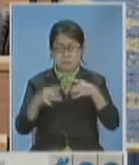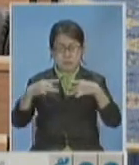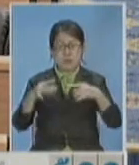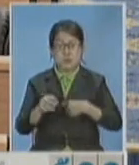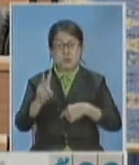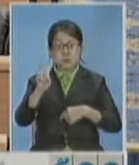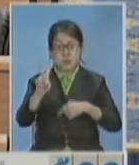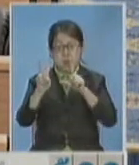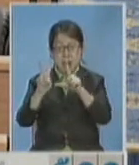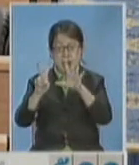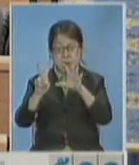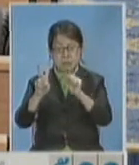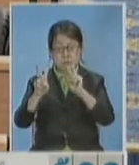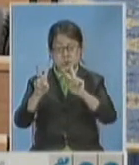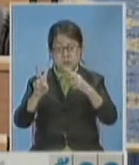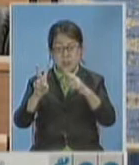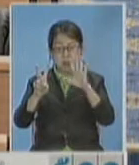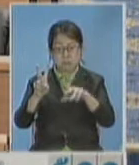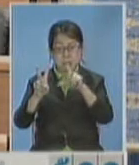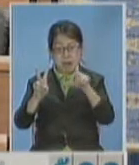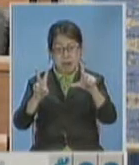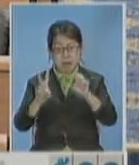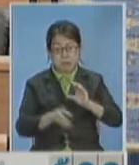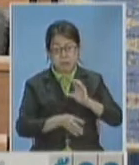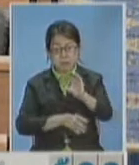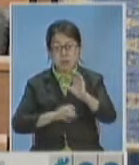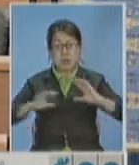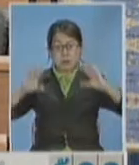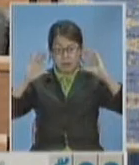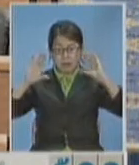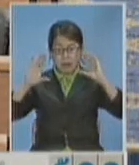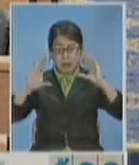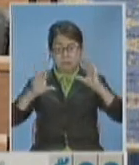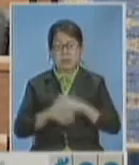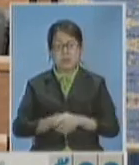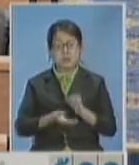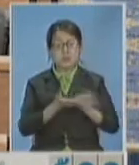2,525,000 ล้านเนี่ยเป็นหน่วยงานราชการครับมันไม่ใช่งบประมาณจ่ายตลาดครับท่าน